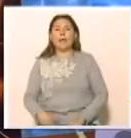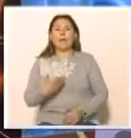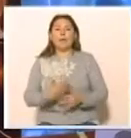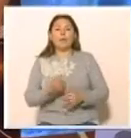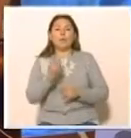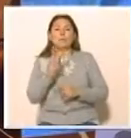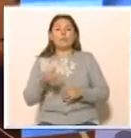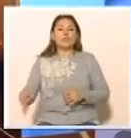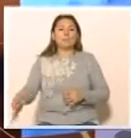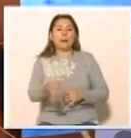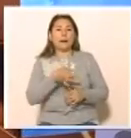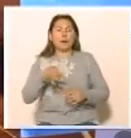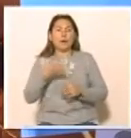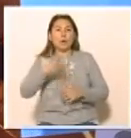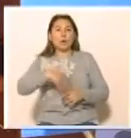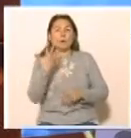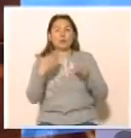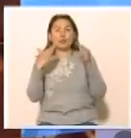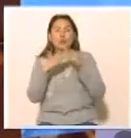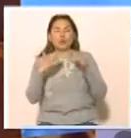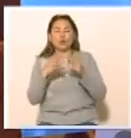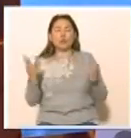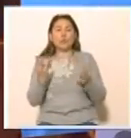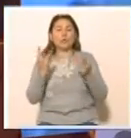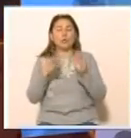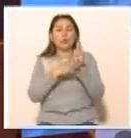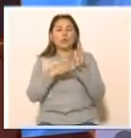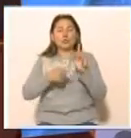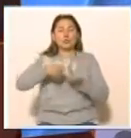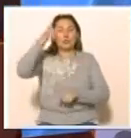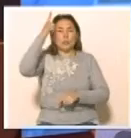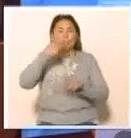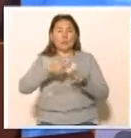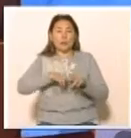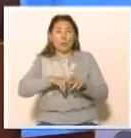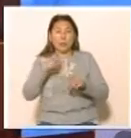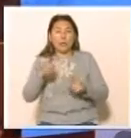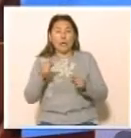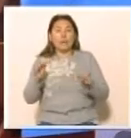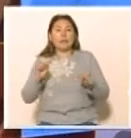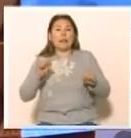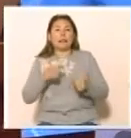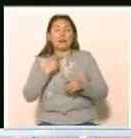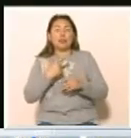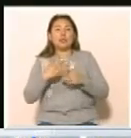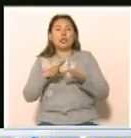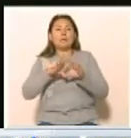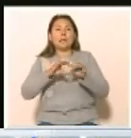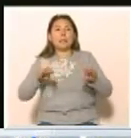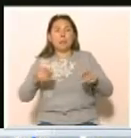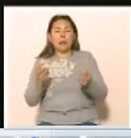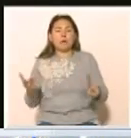Ақтаудағы 12-ші шағын ауданның 55-ші үйінен өрт шықты. 9-ші қабатта орналасқан пәтерде салқындатқыш пен жиһаз жартылай